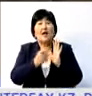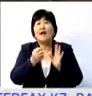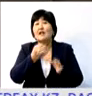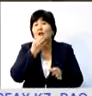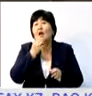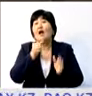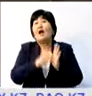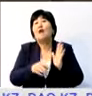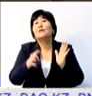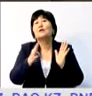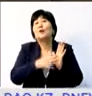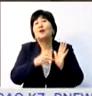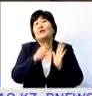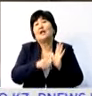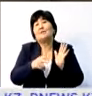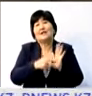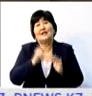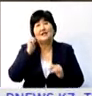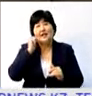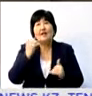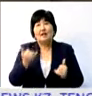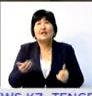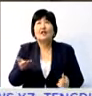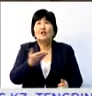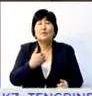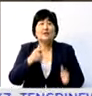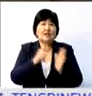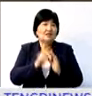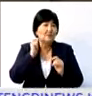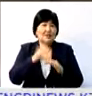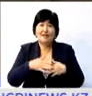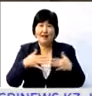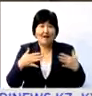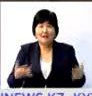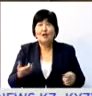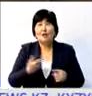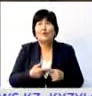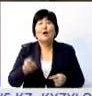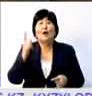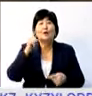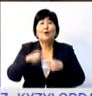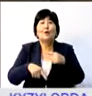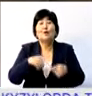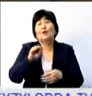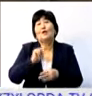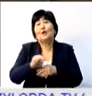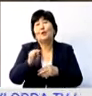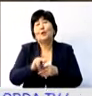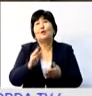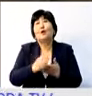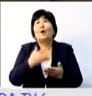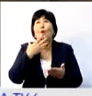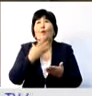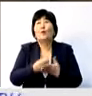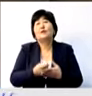болмаған 69-68 жастарда. Әрине, бізде енді 70-ден асып кеттік, біз кейінгі ұрпақтарымызға өнеге үлгі көрсетіп,